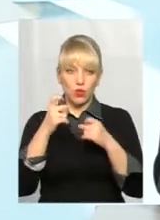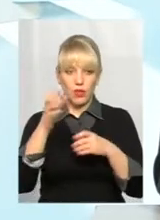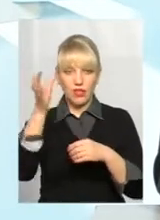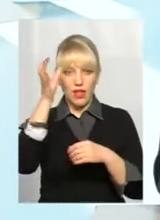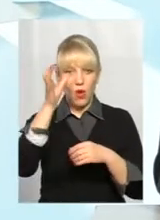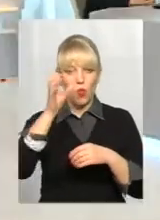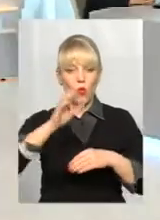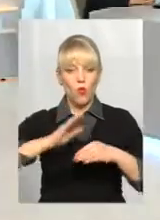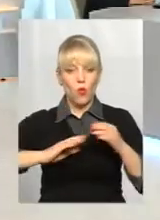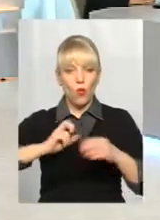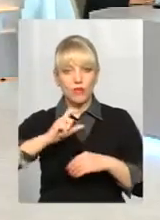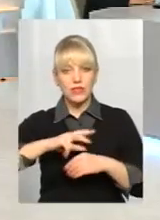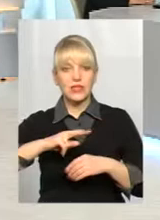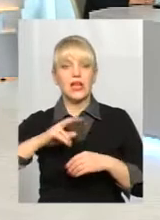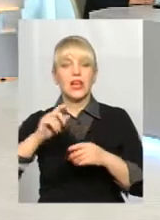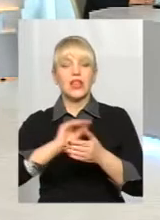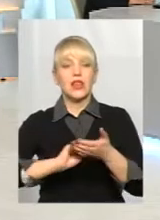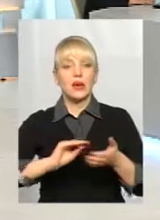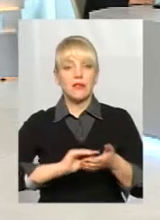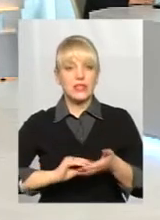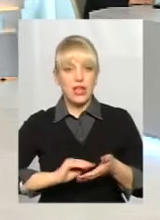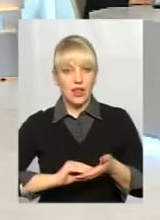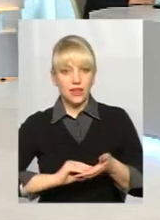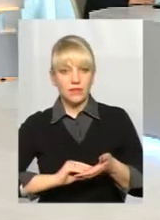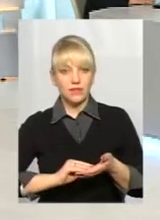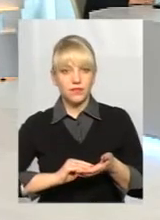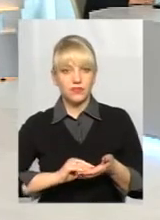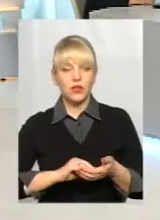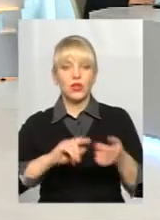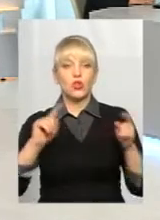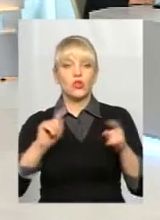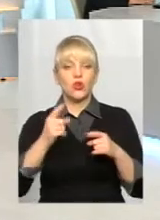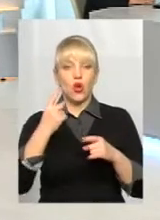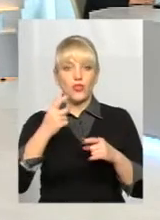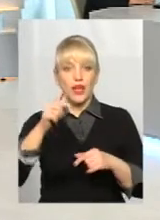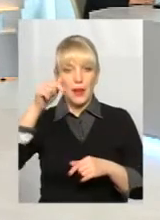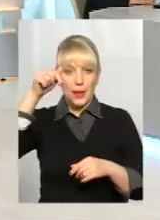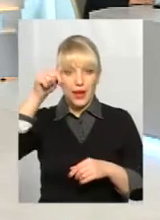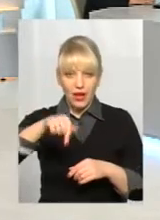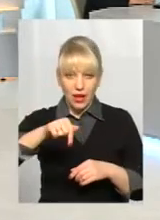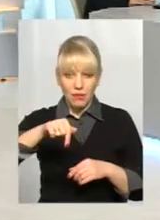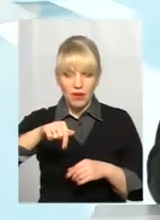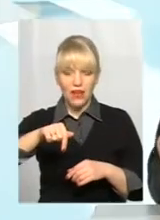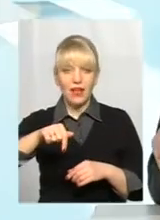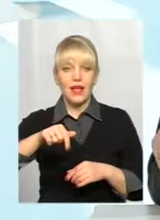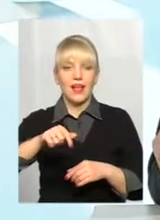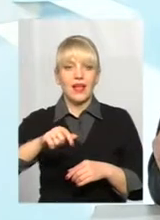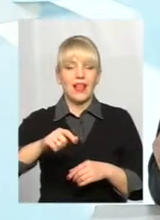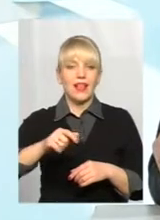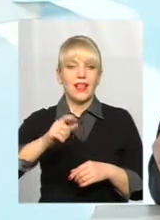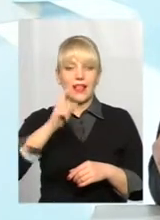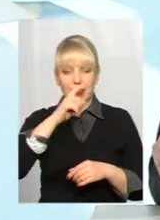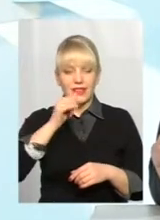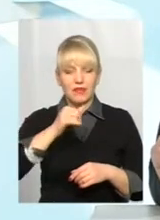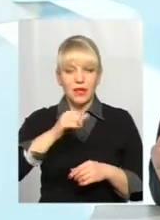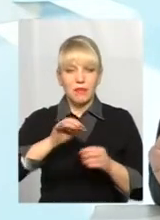написали, не знаю, наскільки воно правда, але воно надруковано було в радянській пресі, що одна крапелька нафтопродукту тоненькою